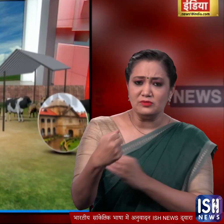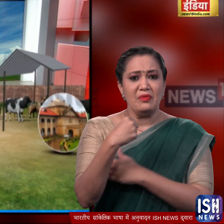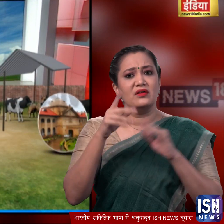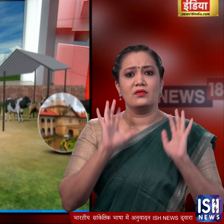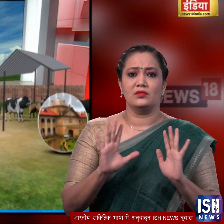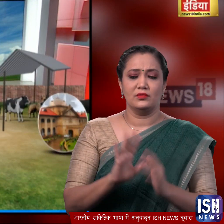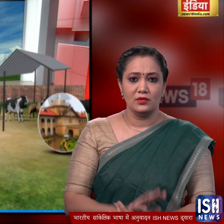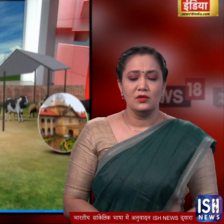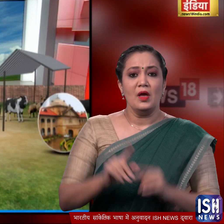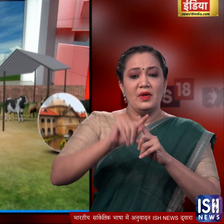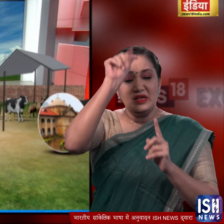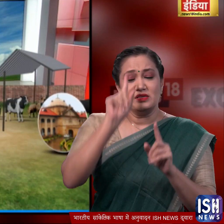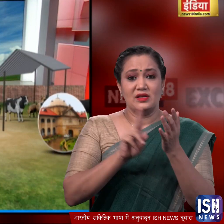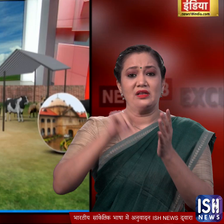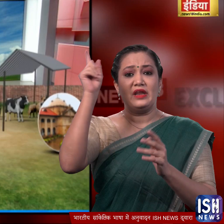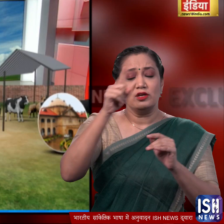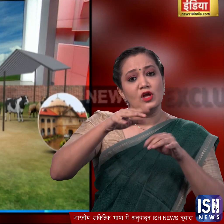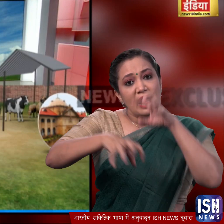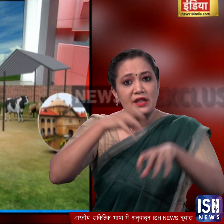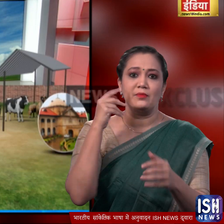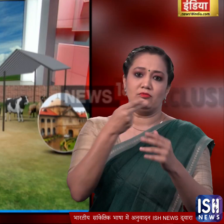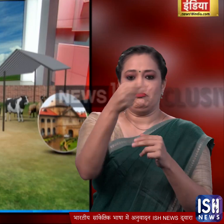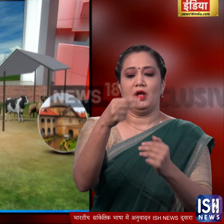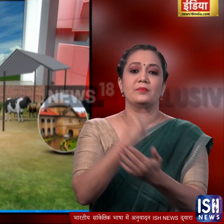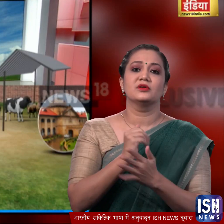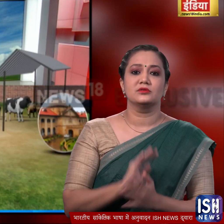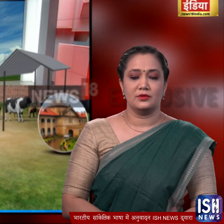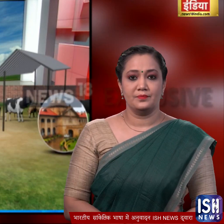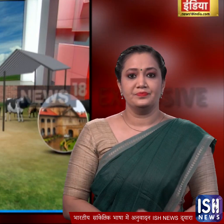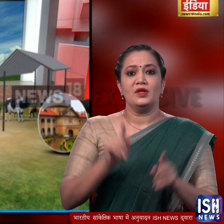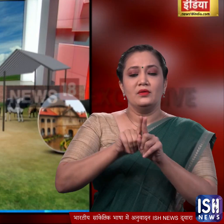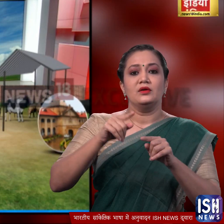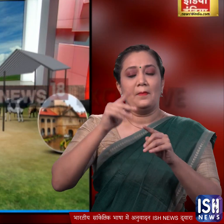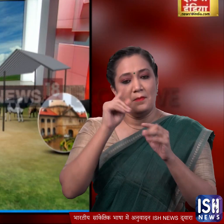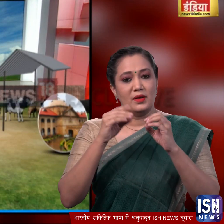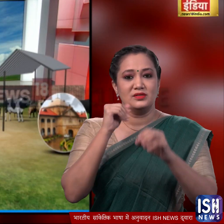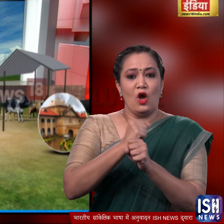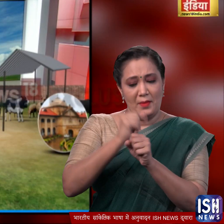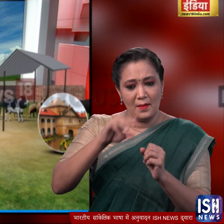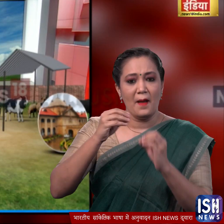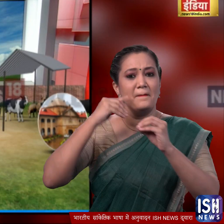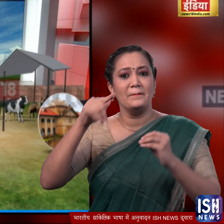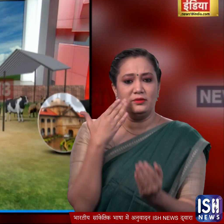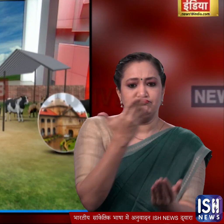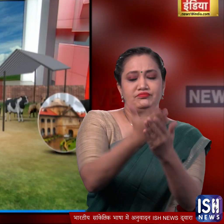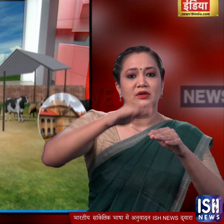अधिकार देने के साथ साथ उसे राष्ट्रीय पशु घोषित करना चाहिए, जिसके लिए सरकार को संसद में एक बिल लाना चाहिए और